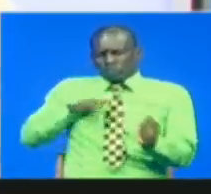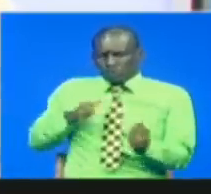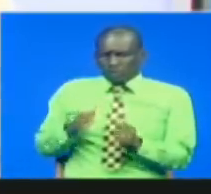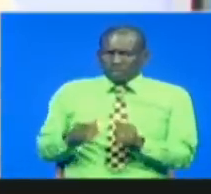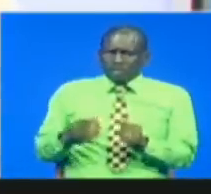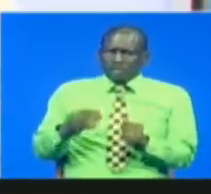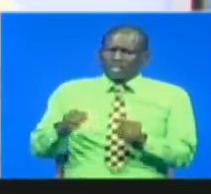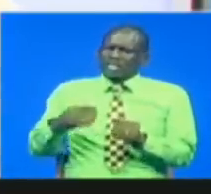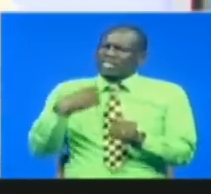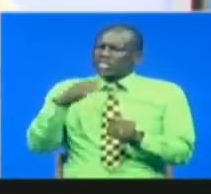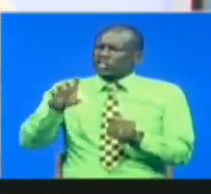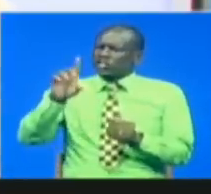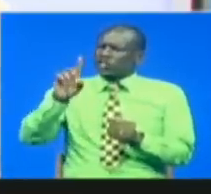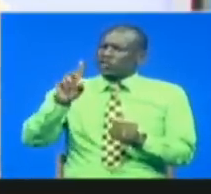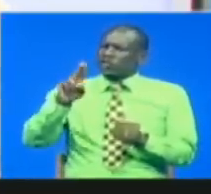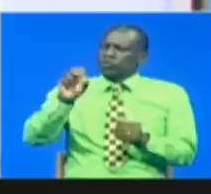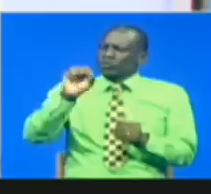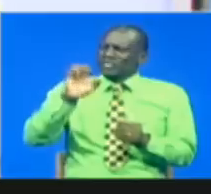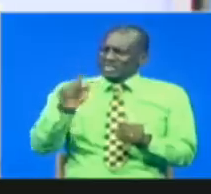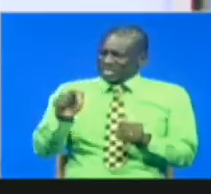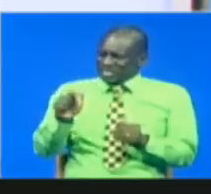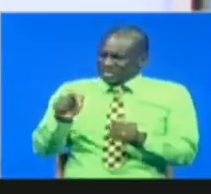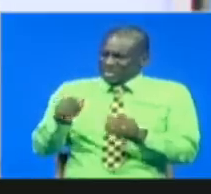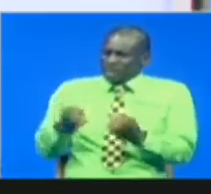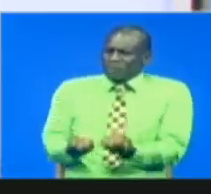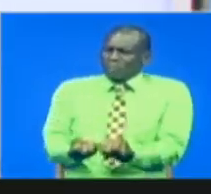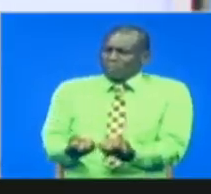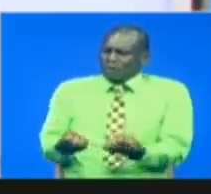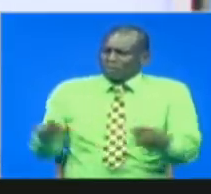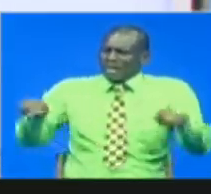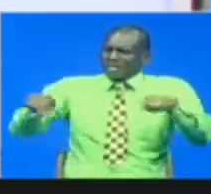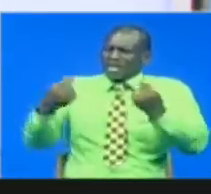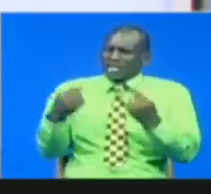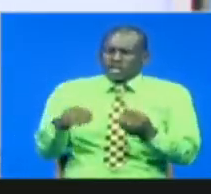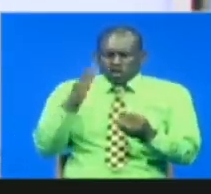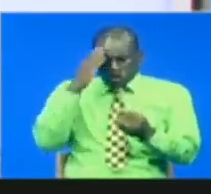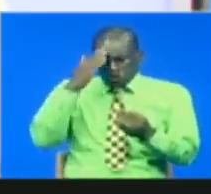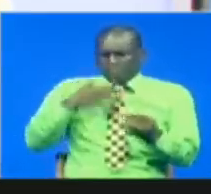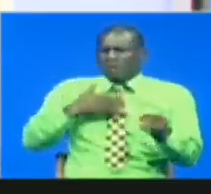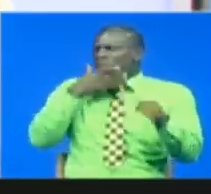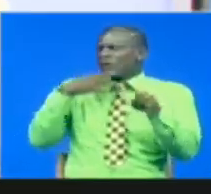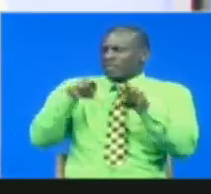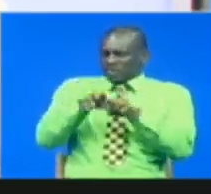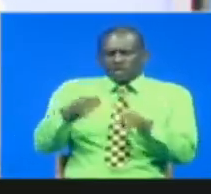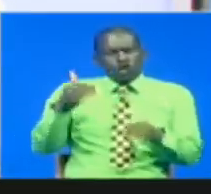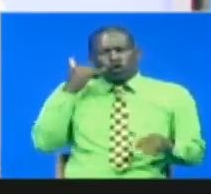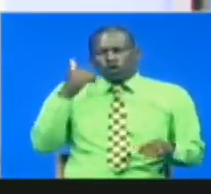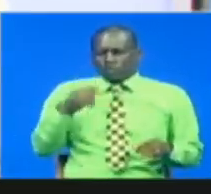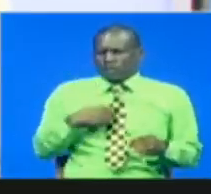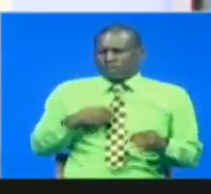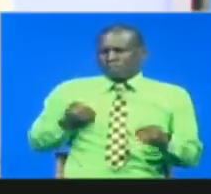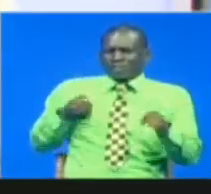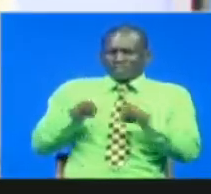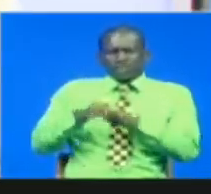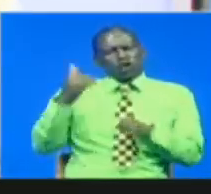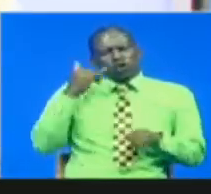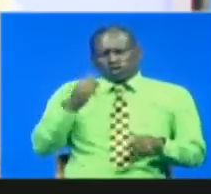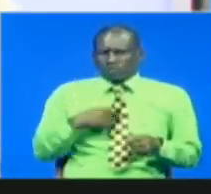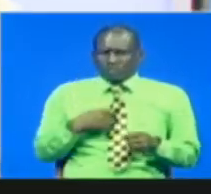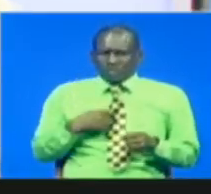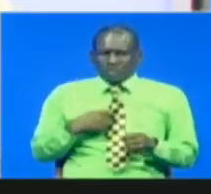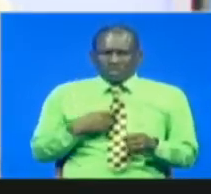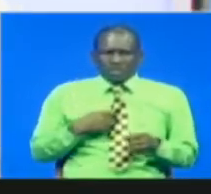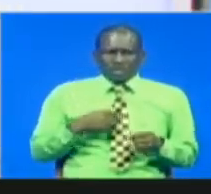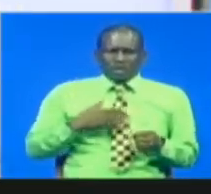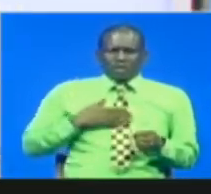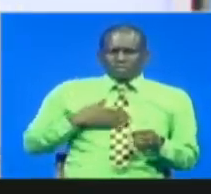Dusit kumeatakiwa, akakumbuka my brother works there. Ndiye akanipigia simu, anaitwa Violet. Kanipigia simu akiwa na mom. Mama najua nafikiri